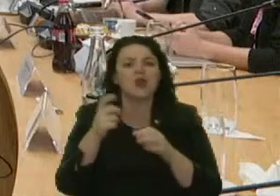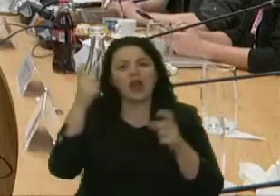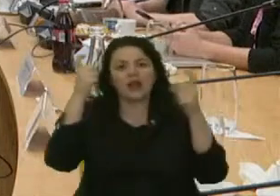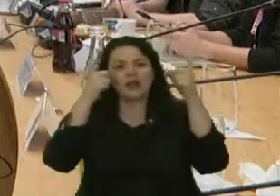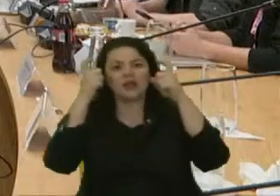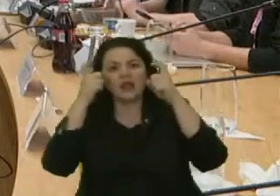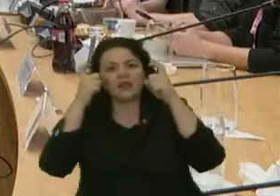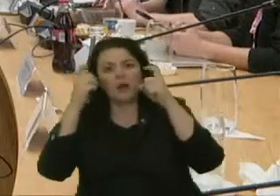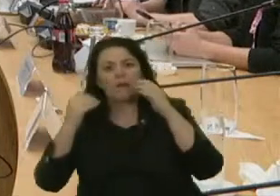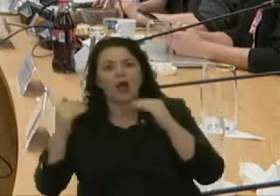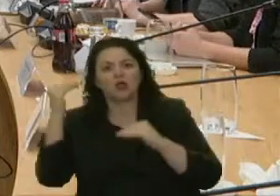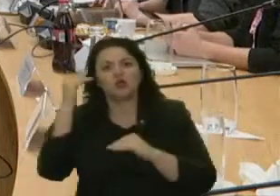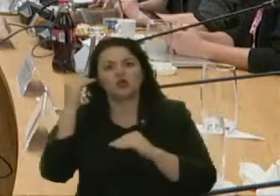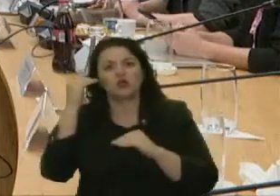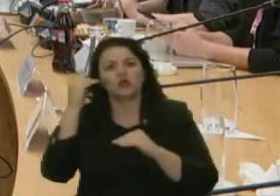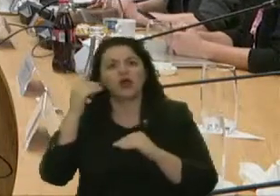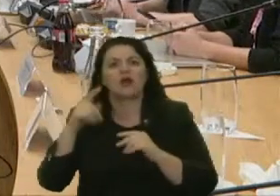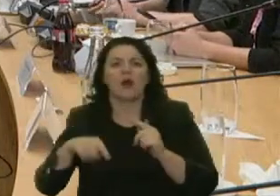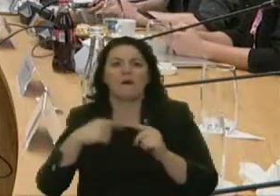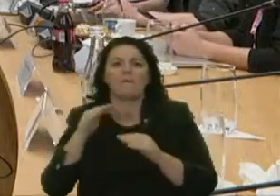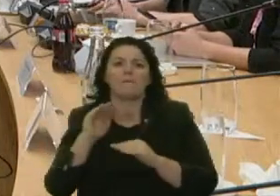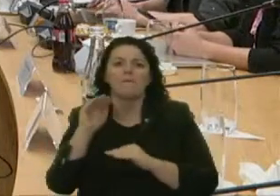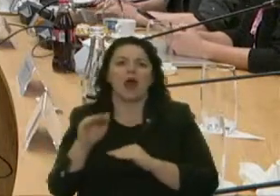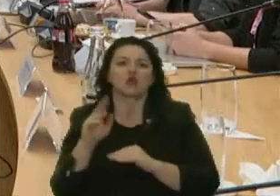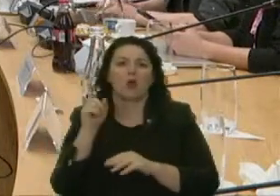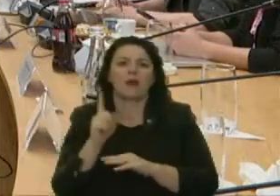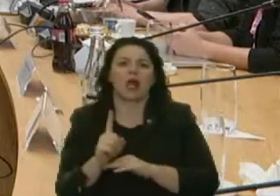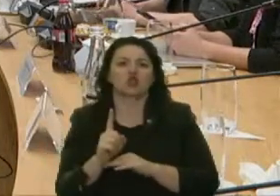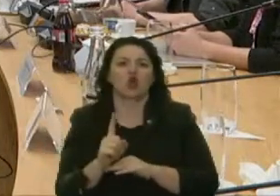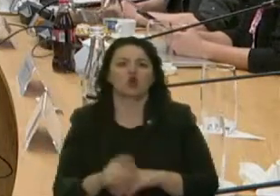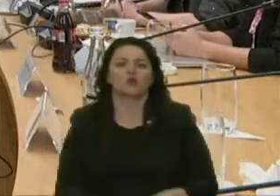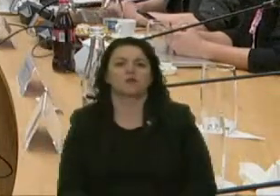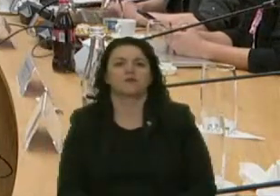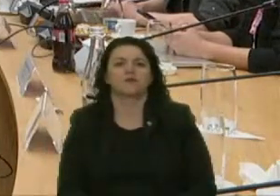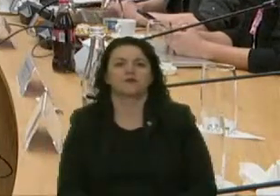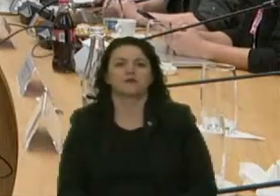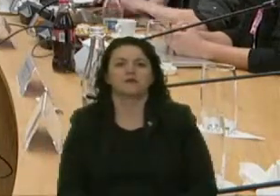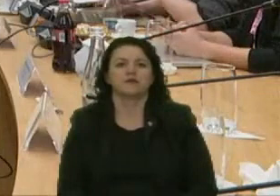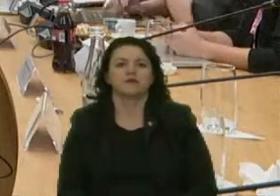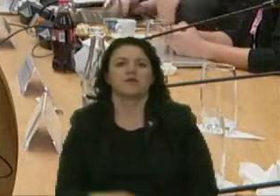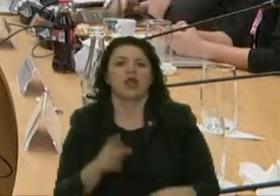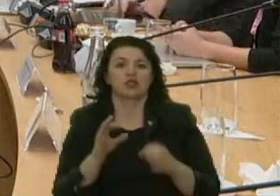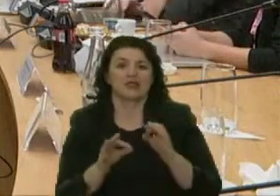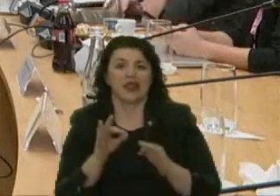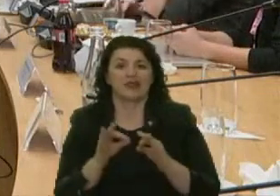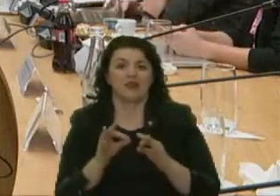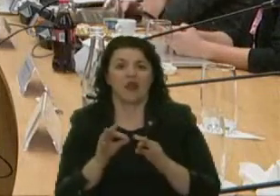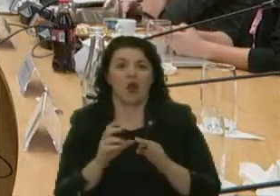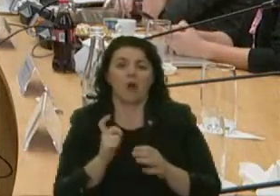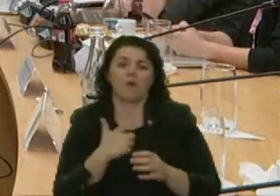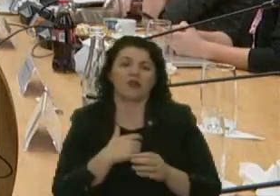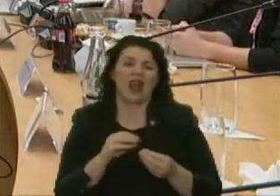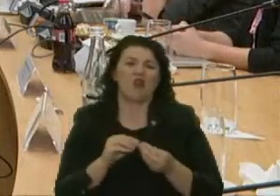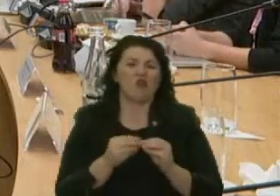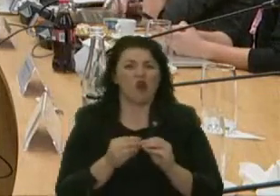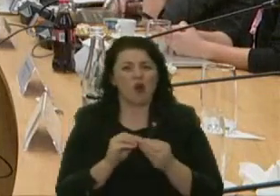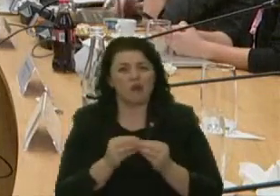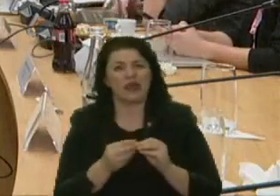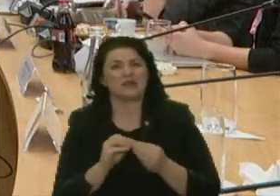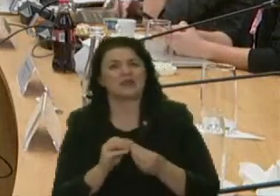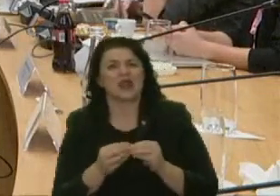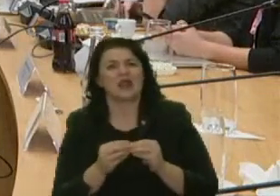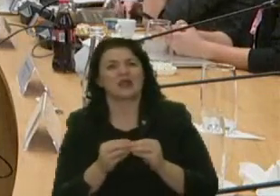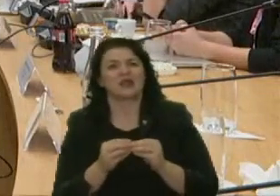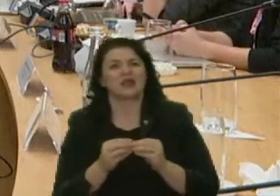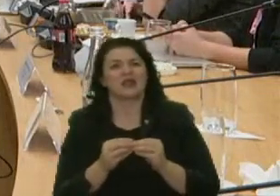identificate mai sus devine un pas obligatoriu această analiză ar putea complex ifica aserțiunea